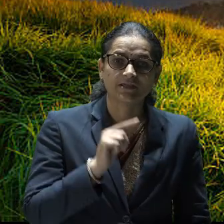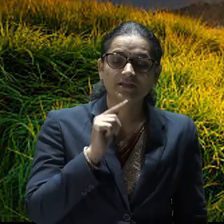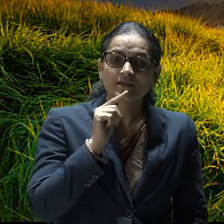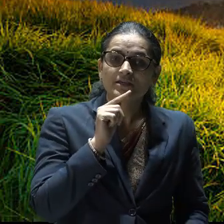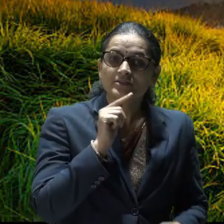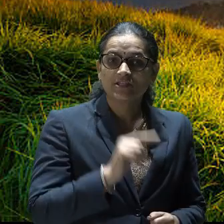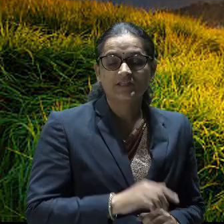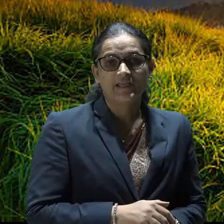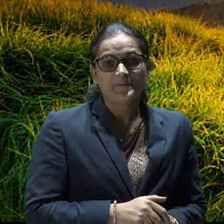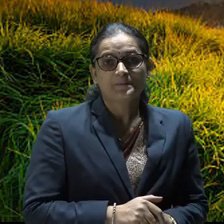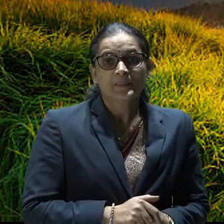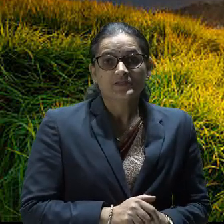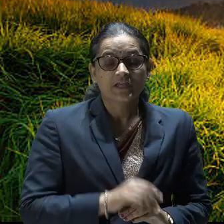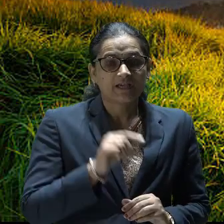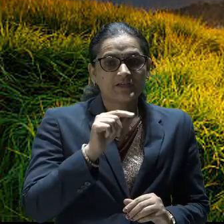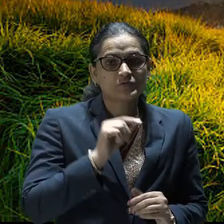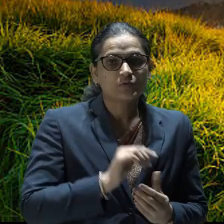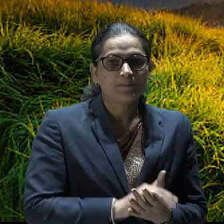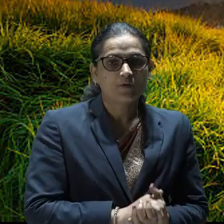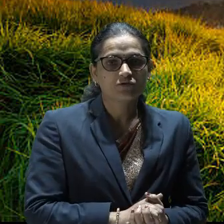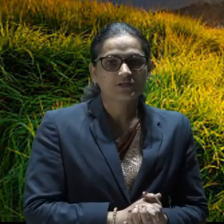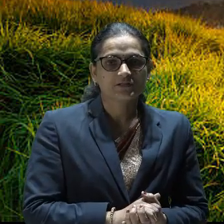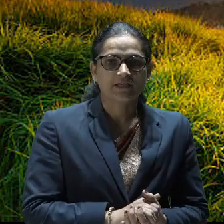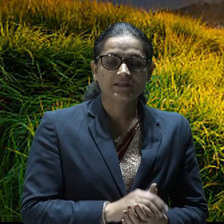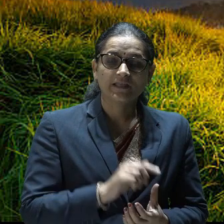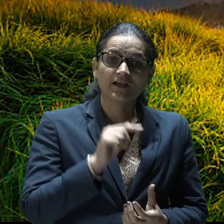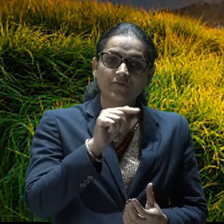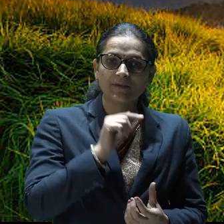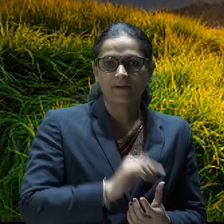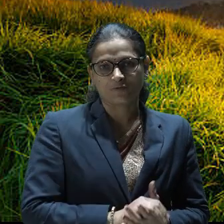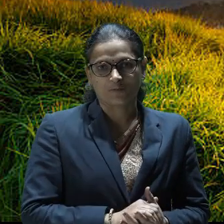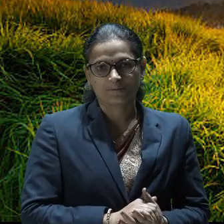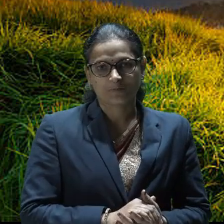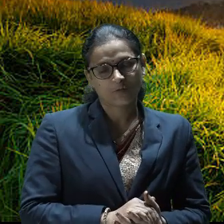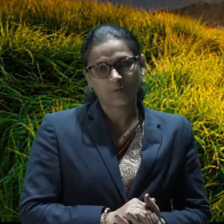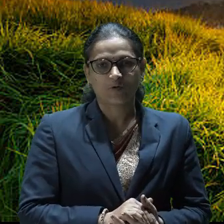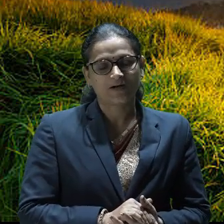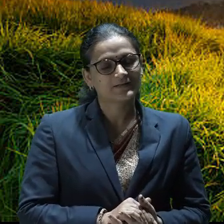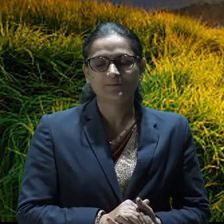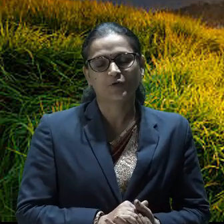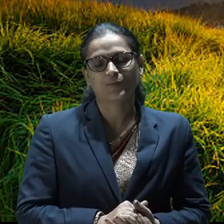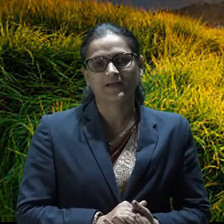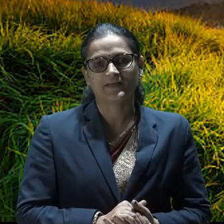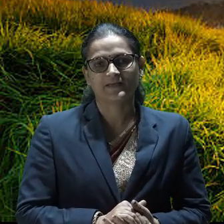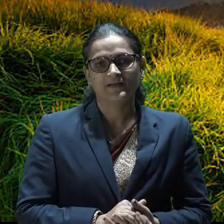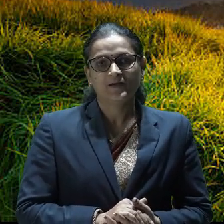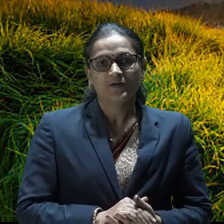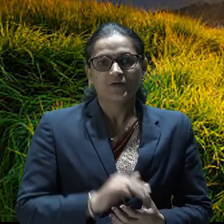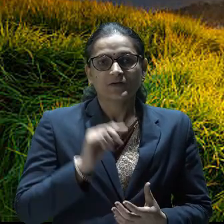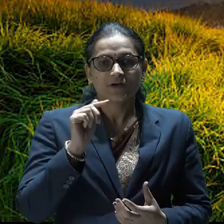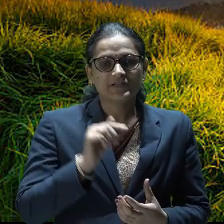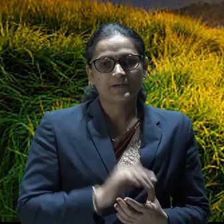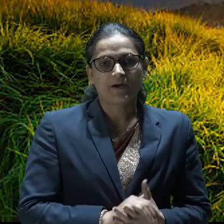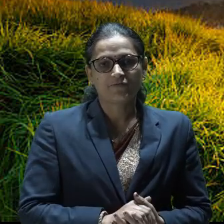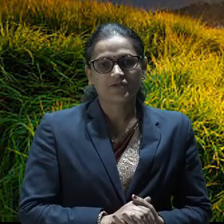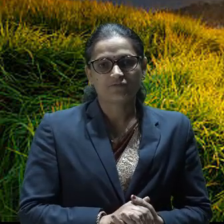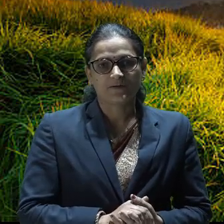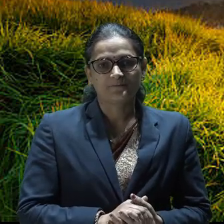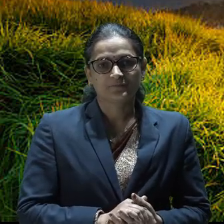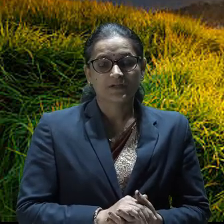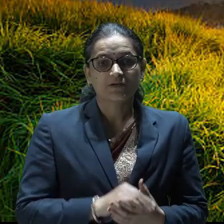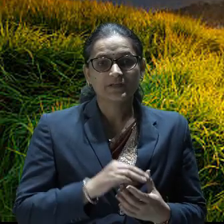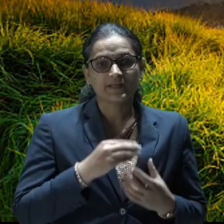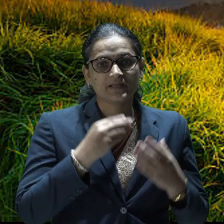पोहोचत नाही, जिथे जे काही सूर्य पाहू शकत नाही ते कवी पाहतो। हो, अगदी बरोबर आहे। कवीचे